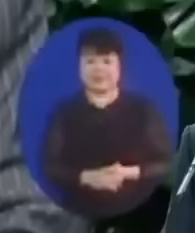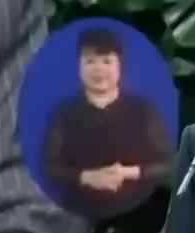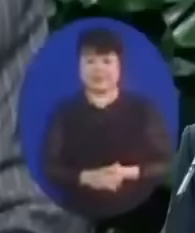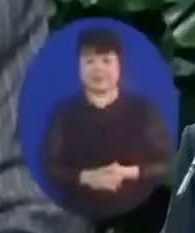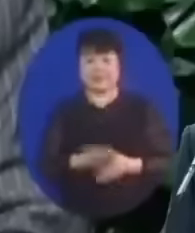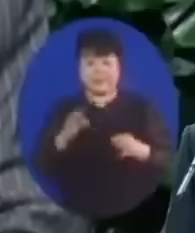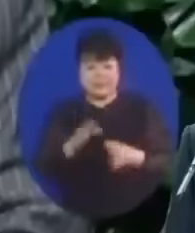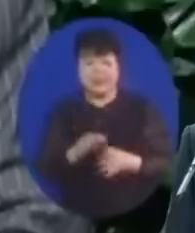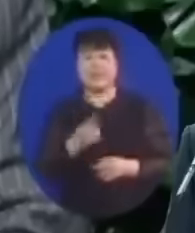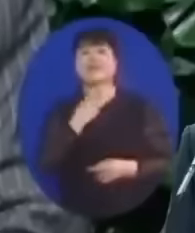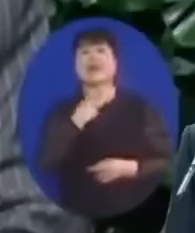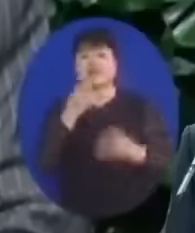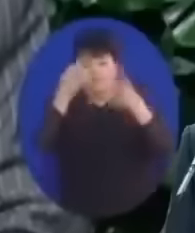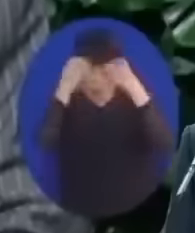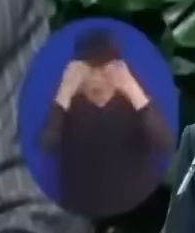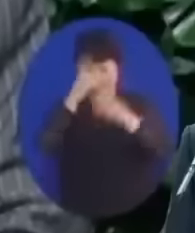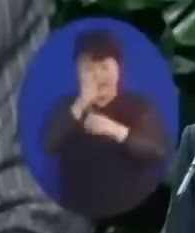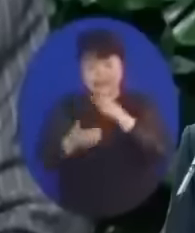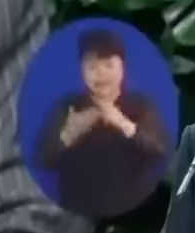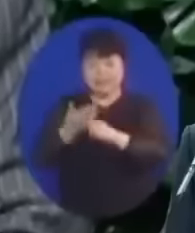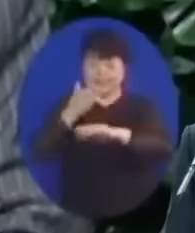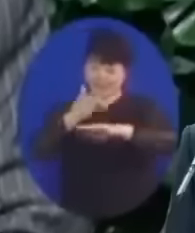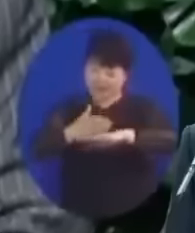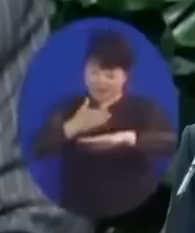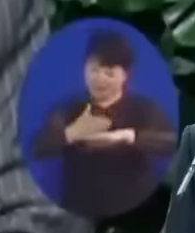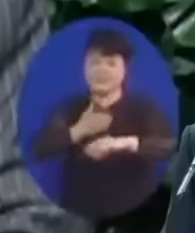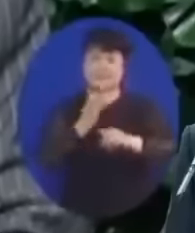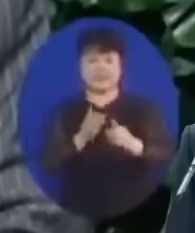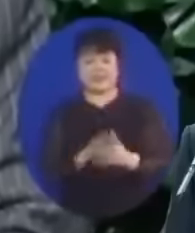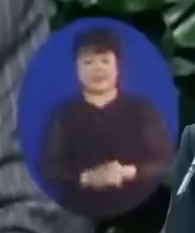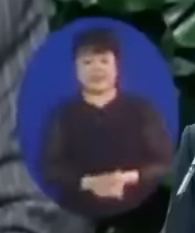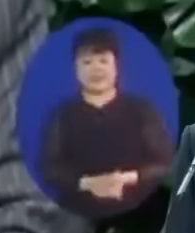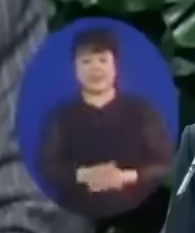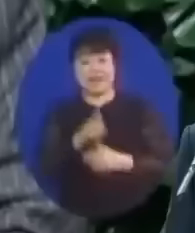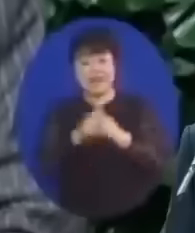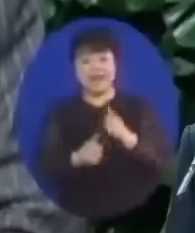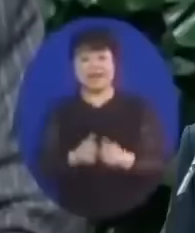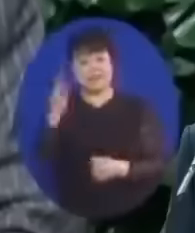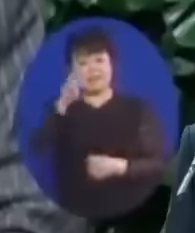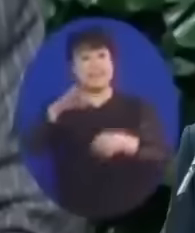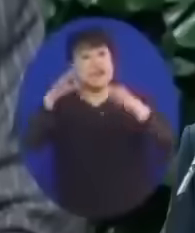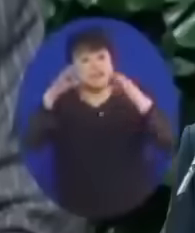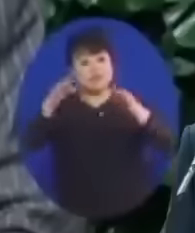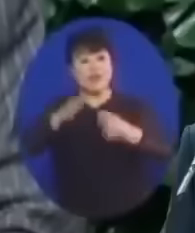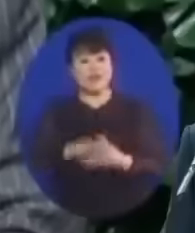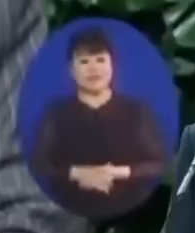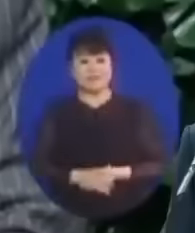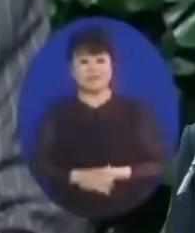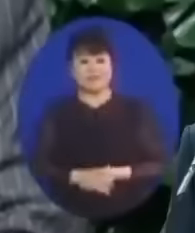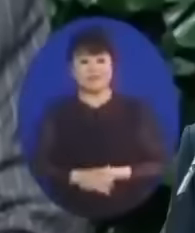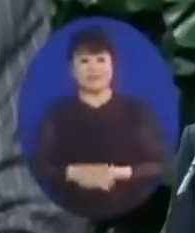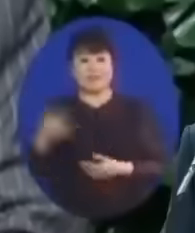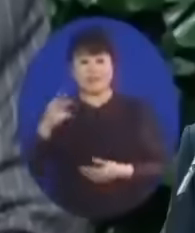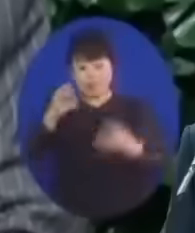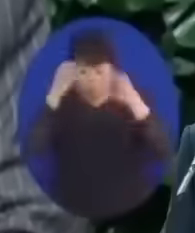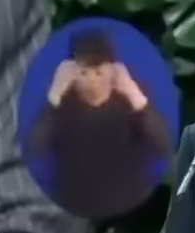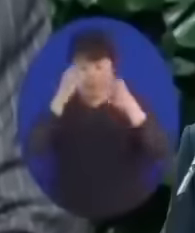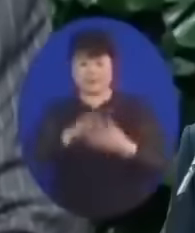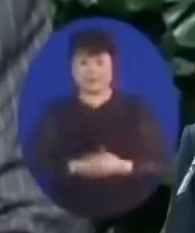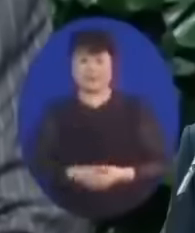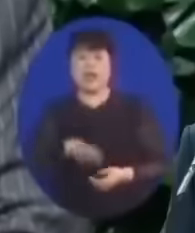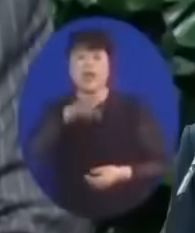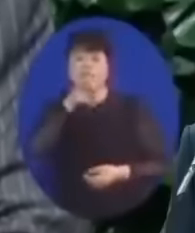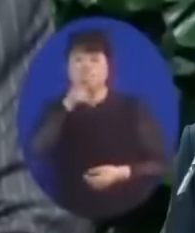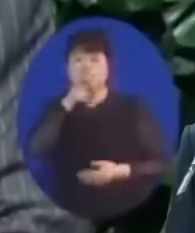그러므로 잠시 당하는 고난을 우리는 하나님께 감사하고 나가십시다. 하나님을 찬미하고 나가십시다. 그리고 고난 보고서